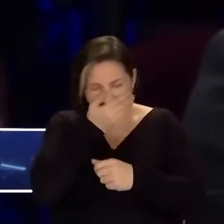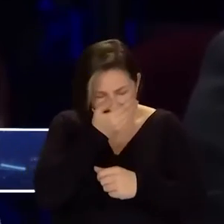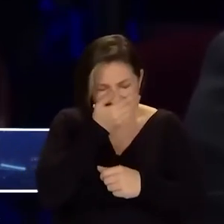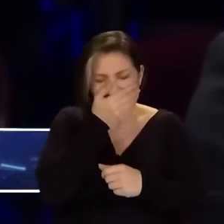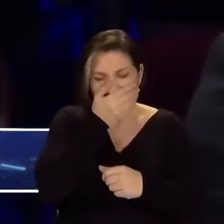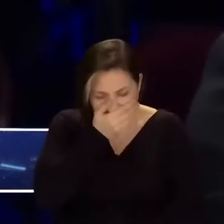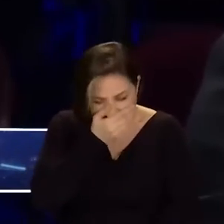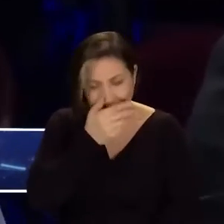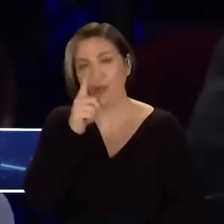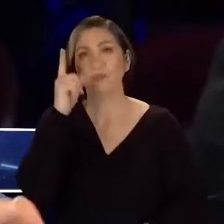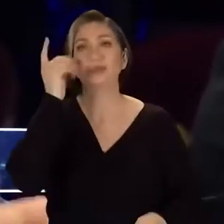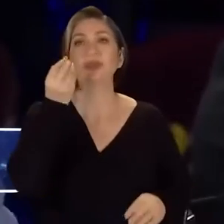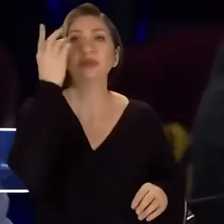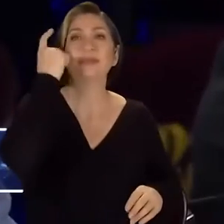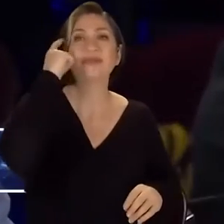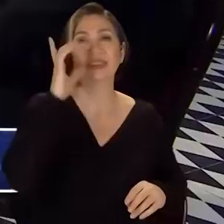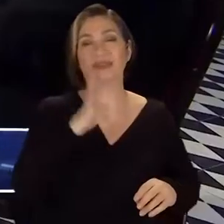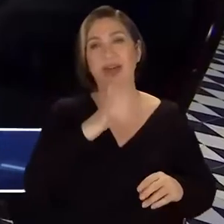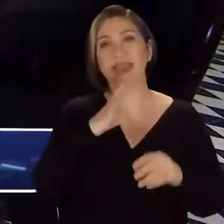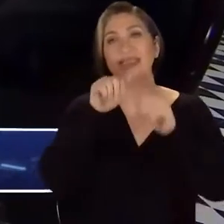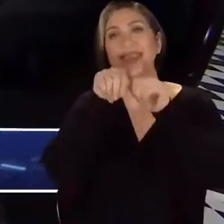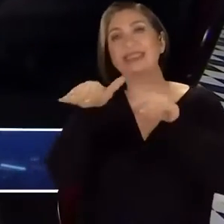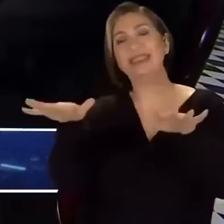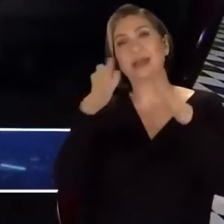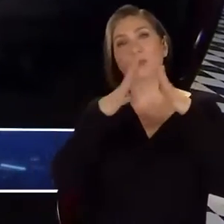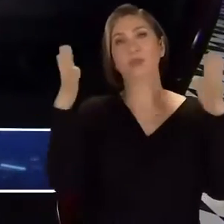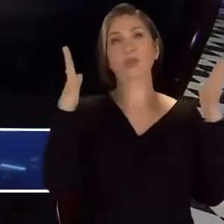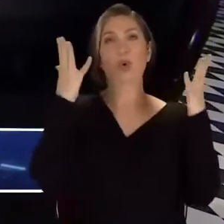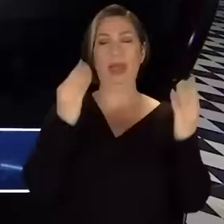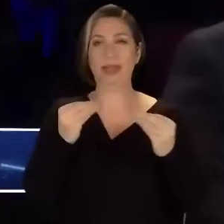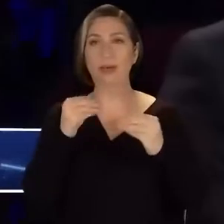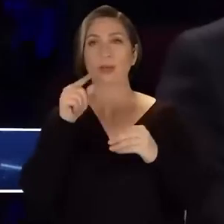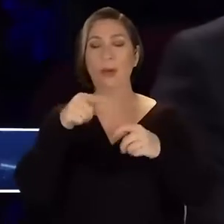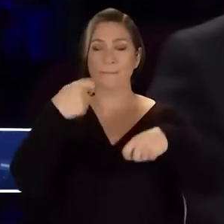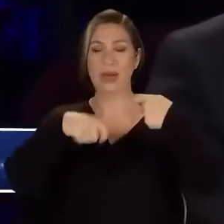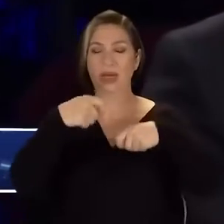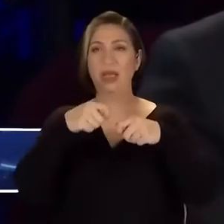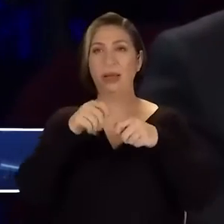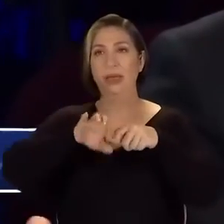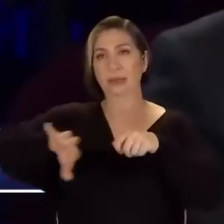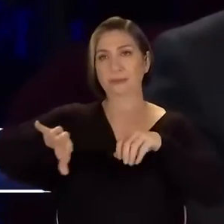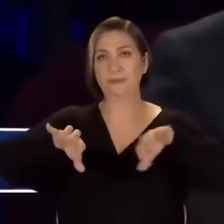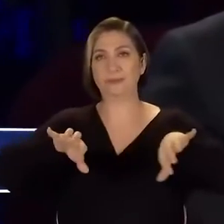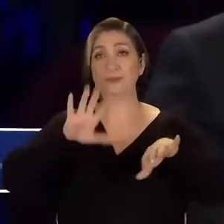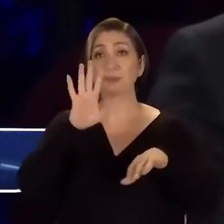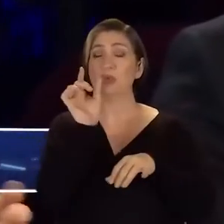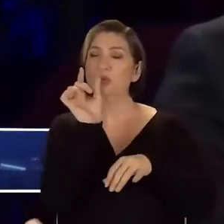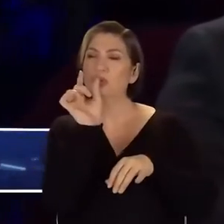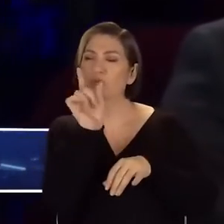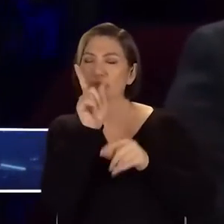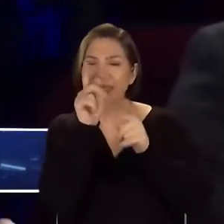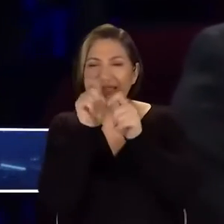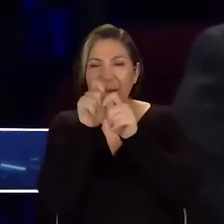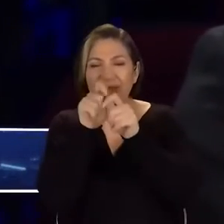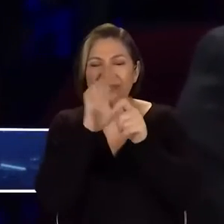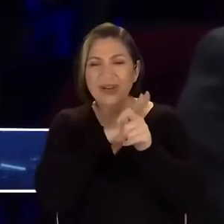bir çıkan felsefe var. Yani sistem büyük olanları, bu da bankalar, kayırıyor. İşte ama küçük bir